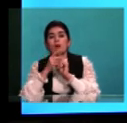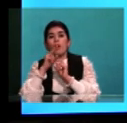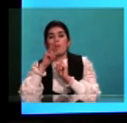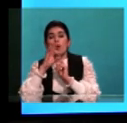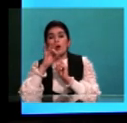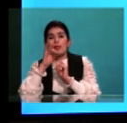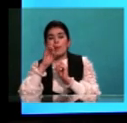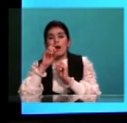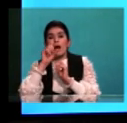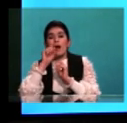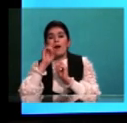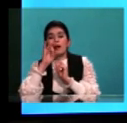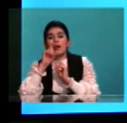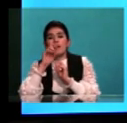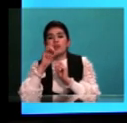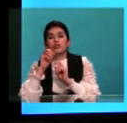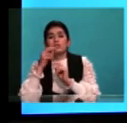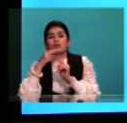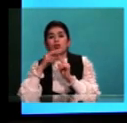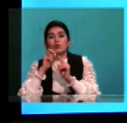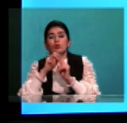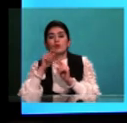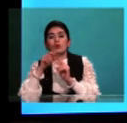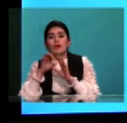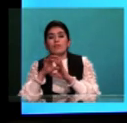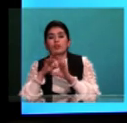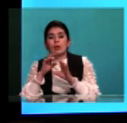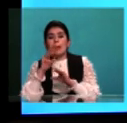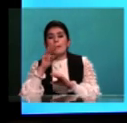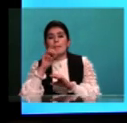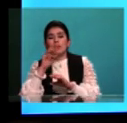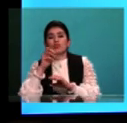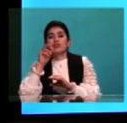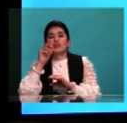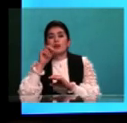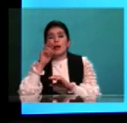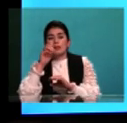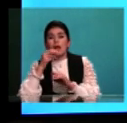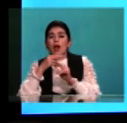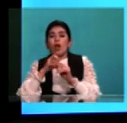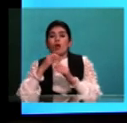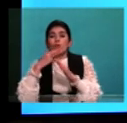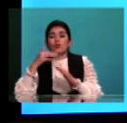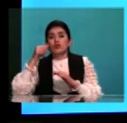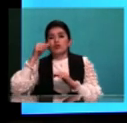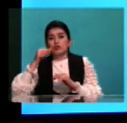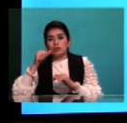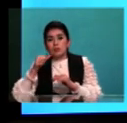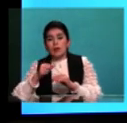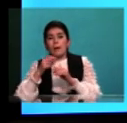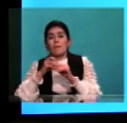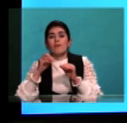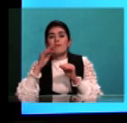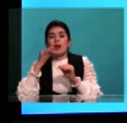параметры архивации, и, соответственно, выбрать метод сжатия. Но чем больше мы сжимаем, тем файл будет